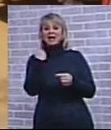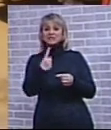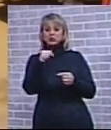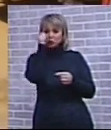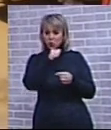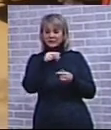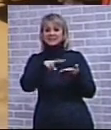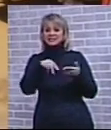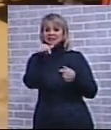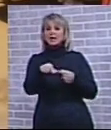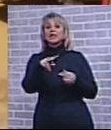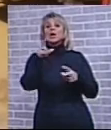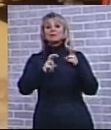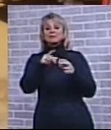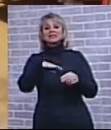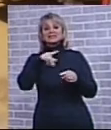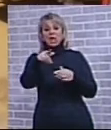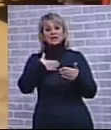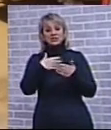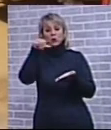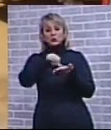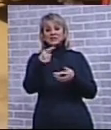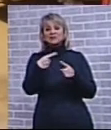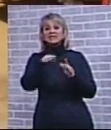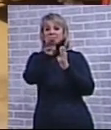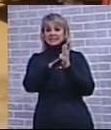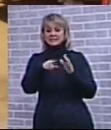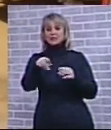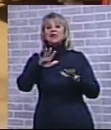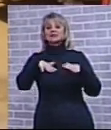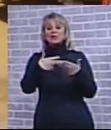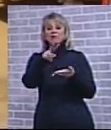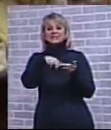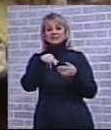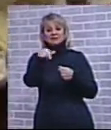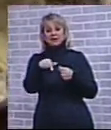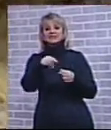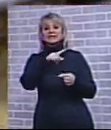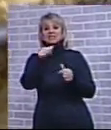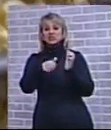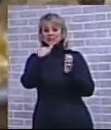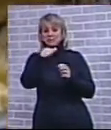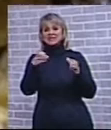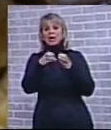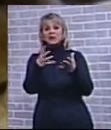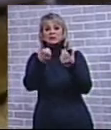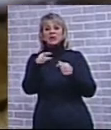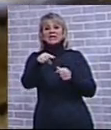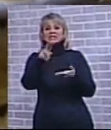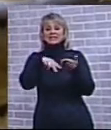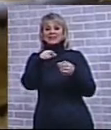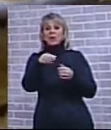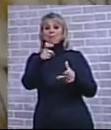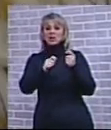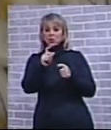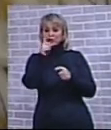на 1 год, но предприятие достаточно активно участвует в этой системе добровольной сертификации. За полгода компания получила сертификаты